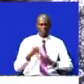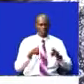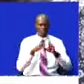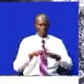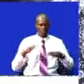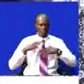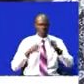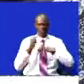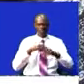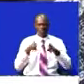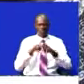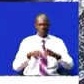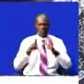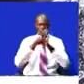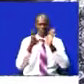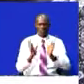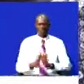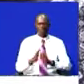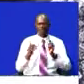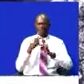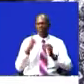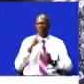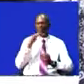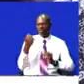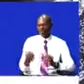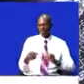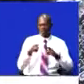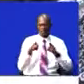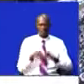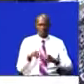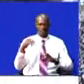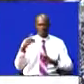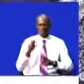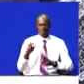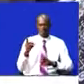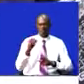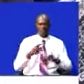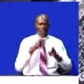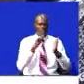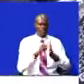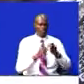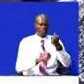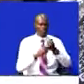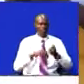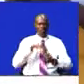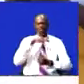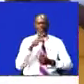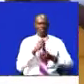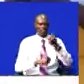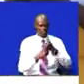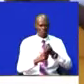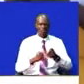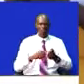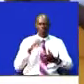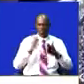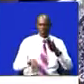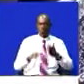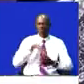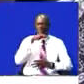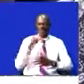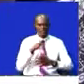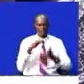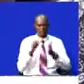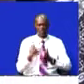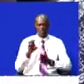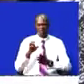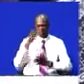ka wan kil, mabe wuodwa wuod Nyando. Jo Nyando okalo ni bang Raila, kendo waungo mono, wech na Raila wacho nyoro ni